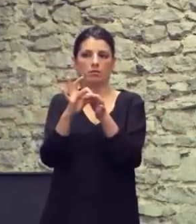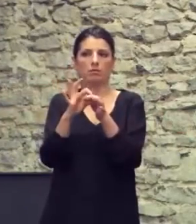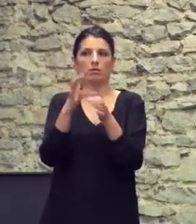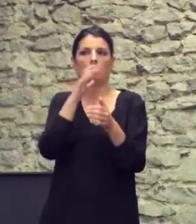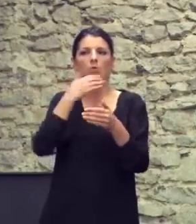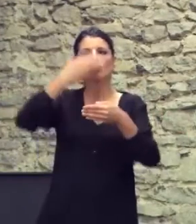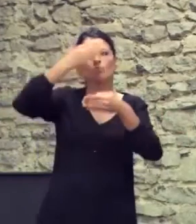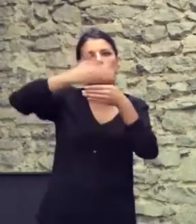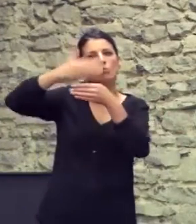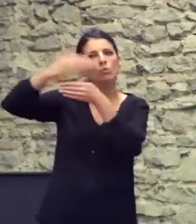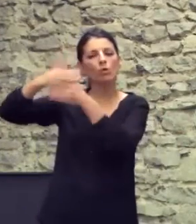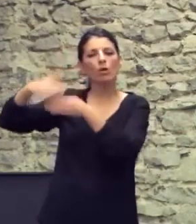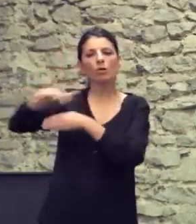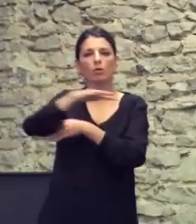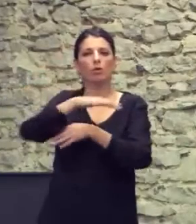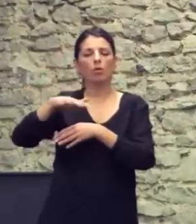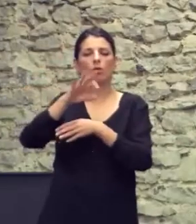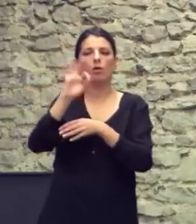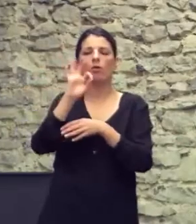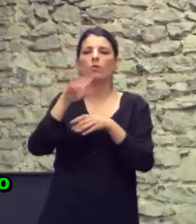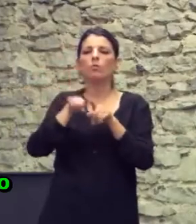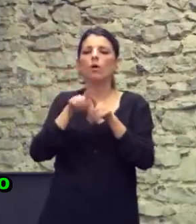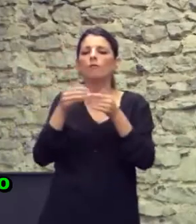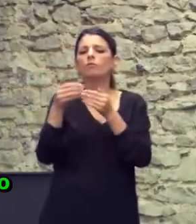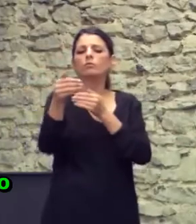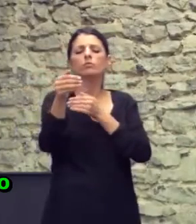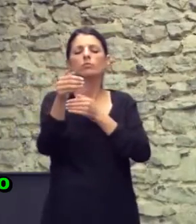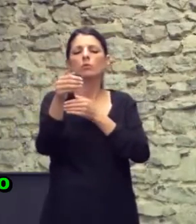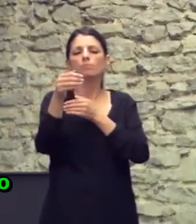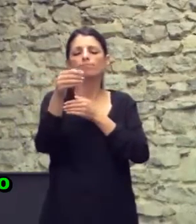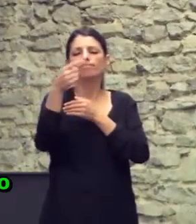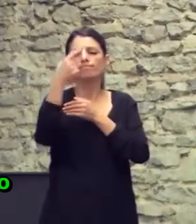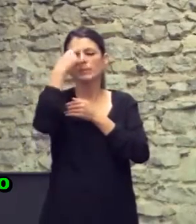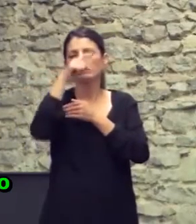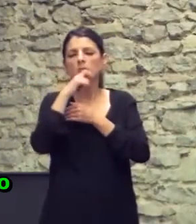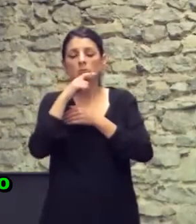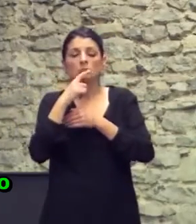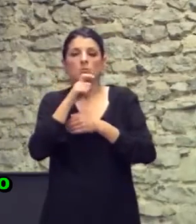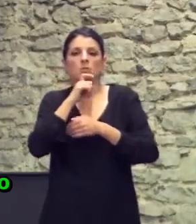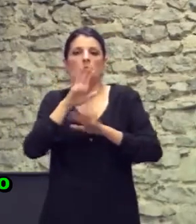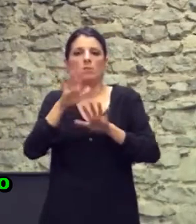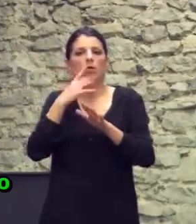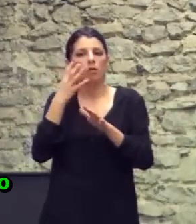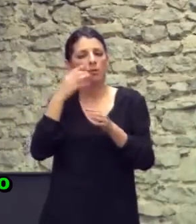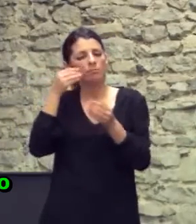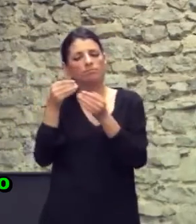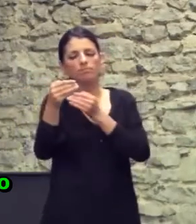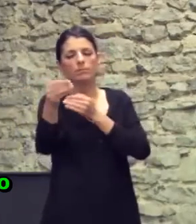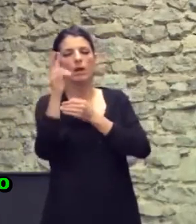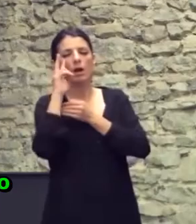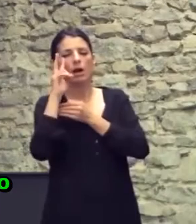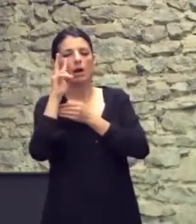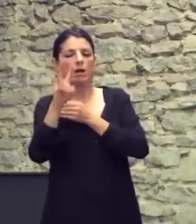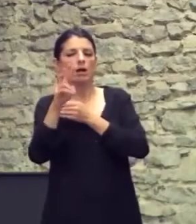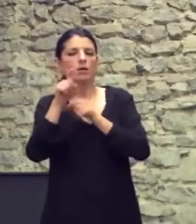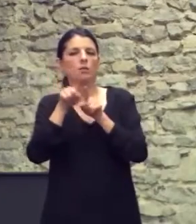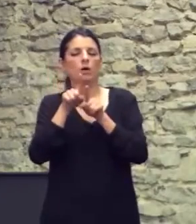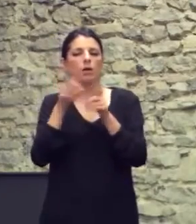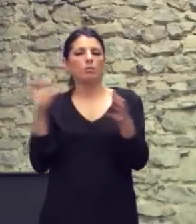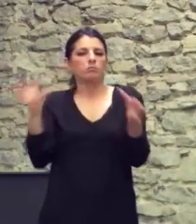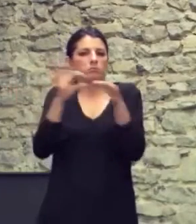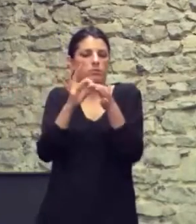mugak edo hortz mugak eta noraino begiratzeko gai garen, uste dut horrek gero determinatzen duela ere egin batean beste espazio batzutatik egiten diren politikak,